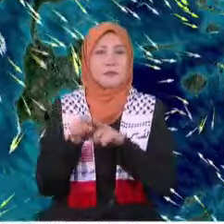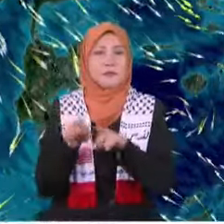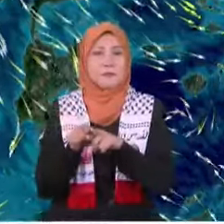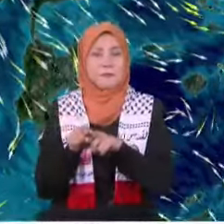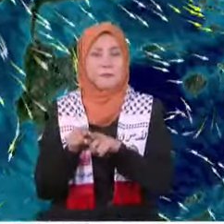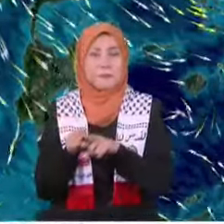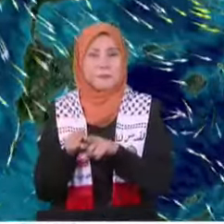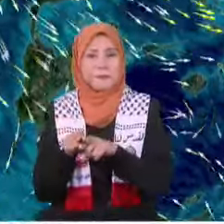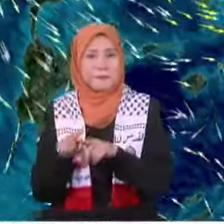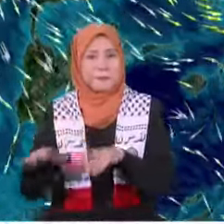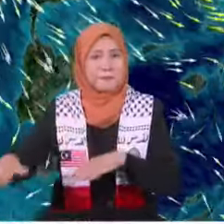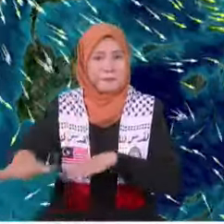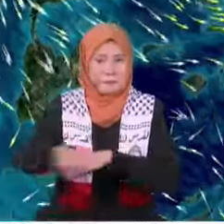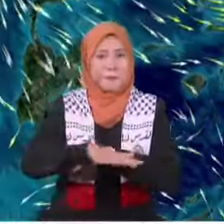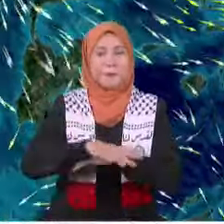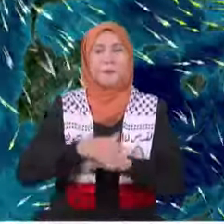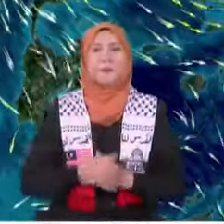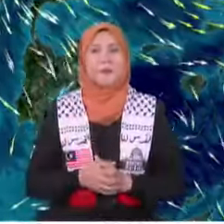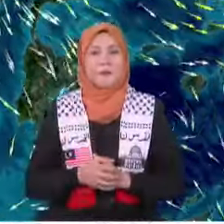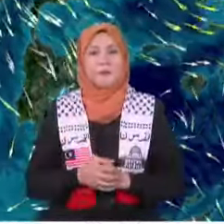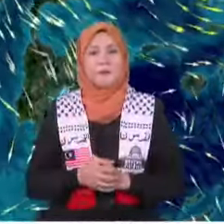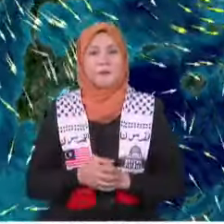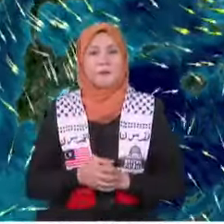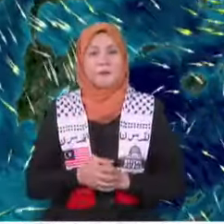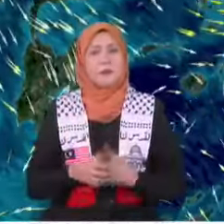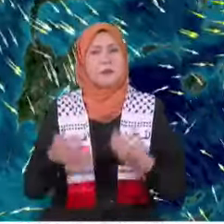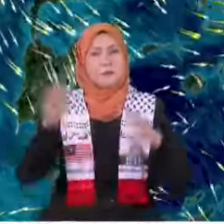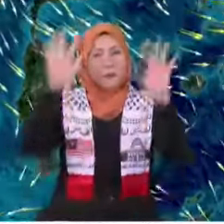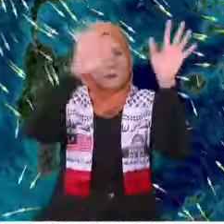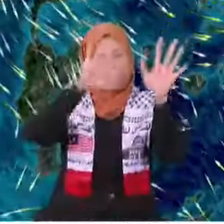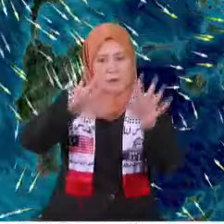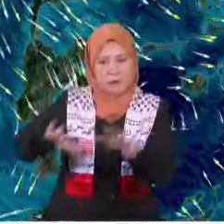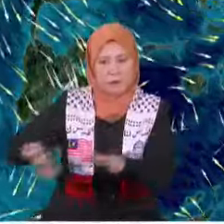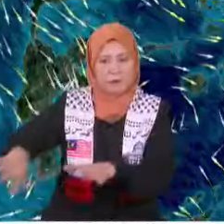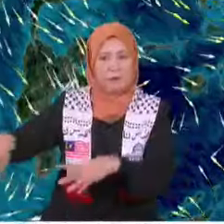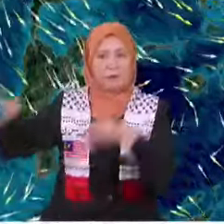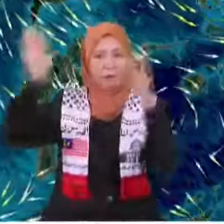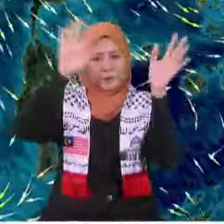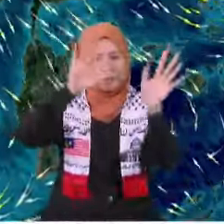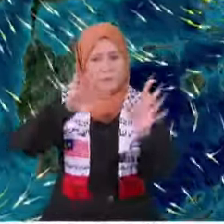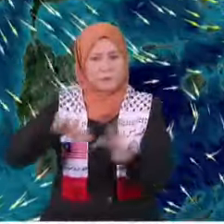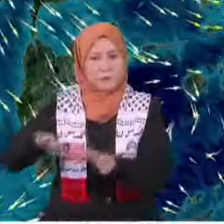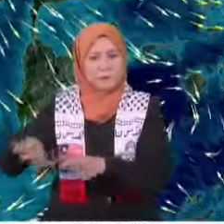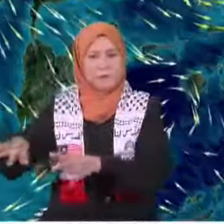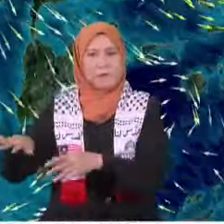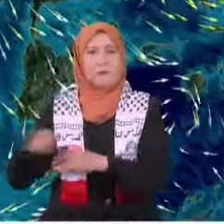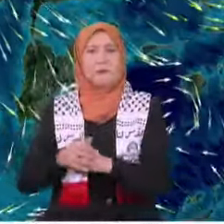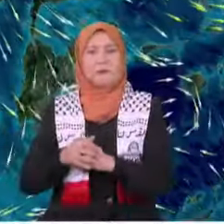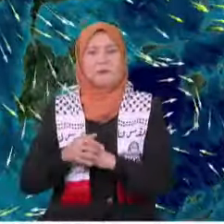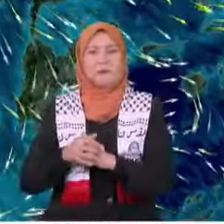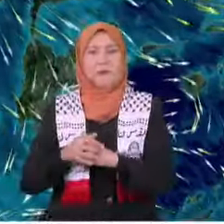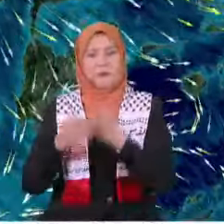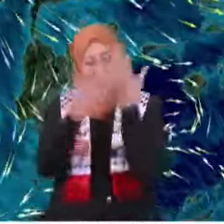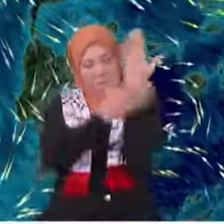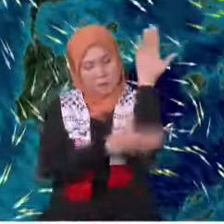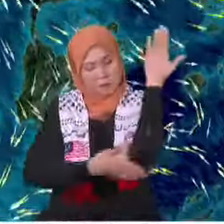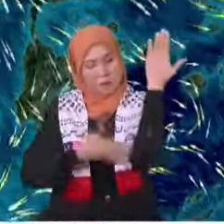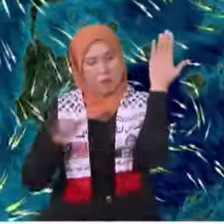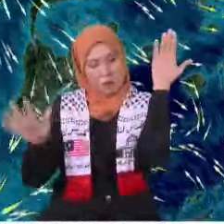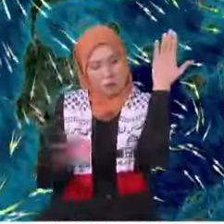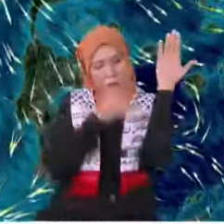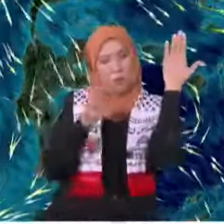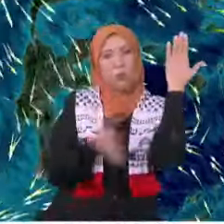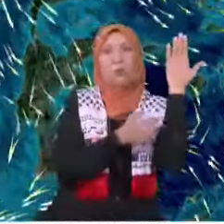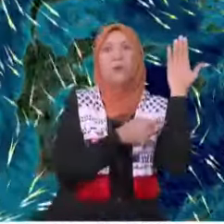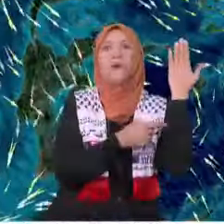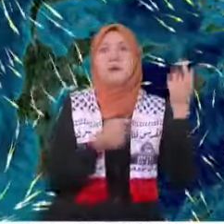pada ketika ini. Dan begitu juga terdapat penumpuan angin di bahagian pedalaman semenanjung Malaysia yang membawa keadaan cuaca